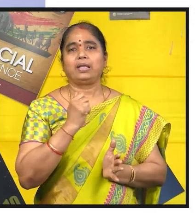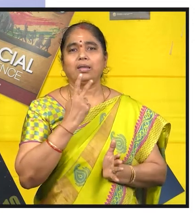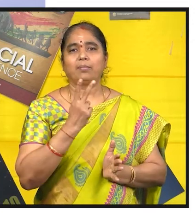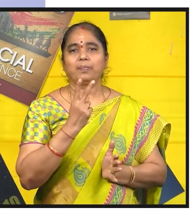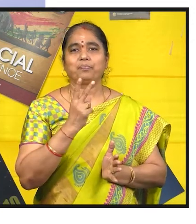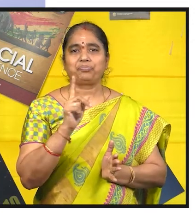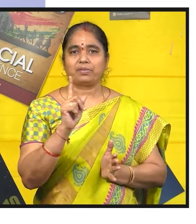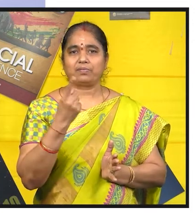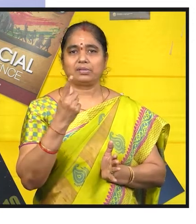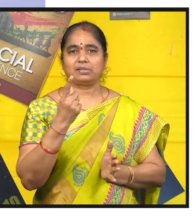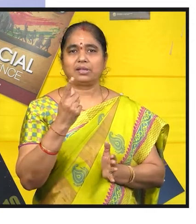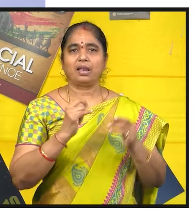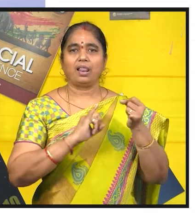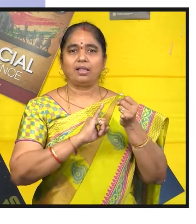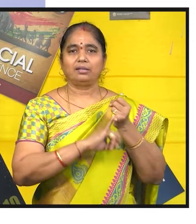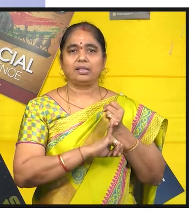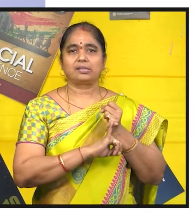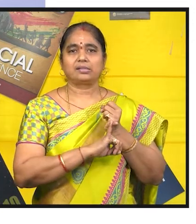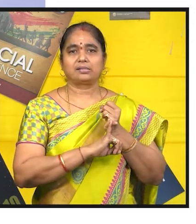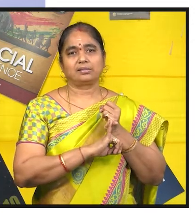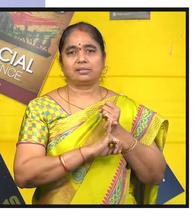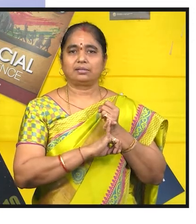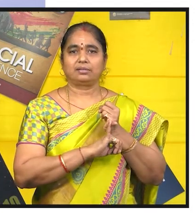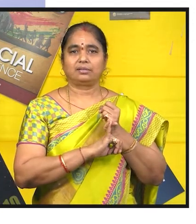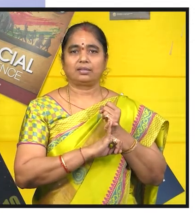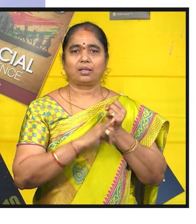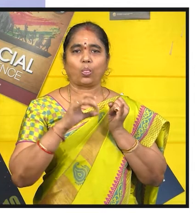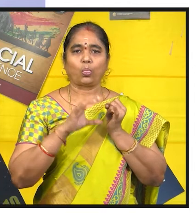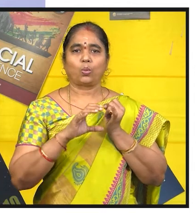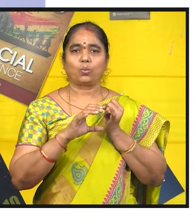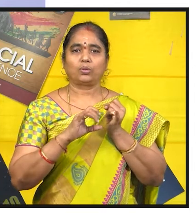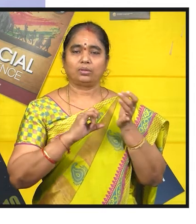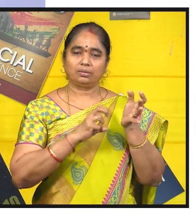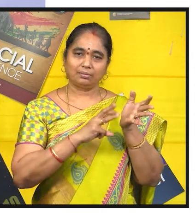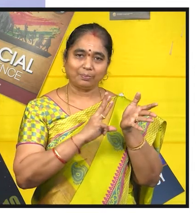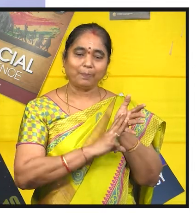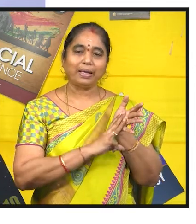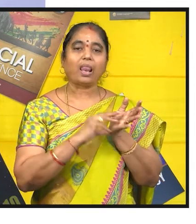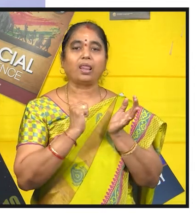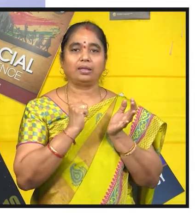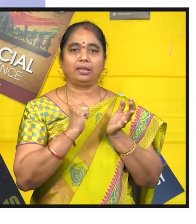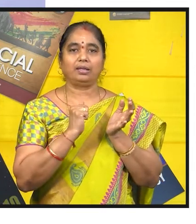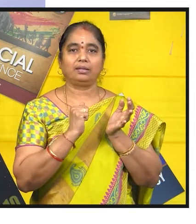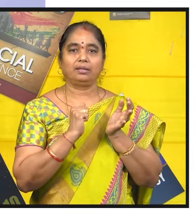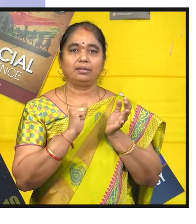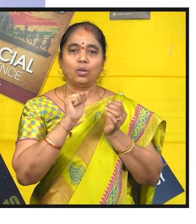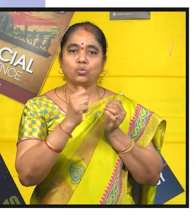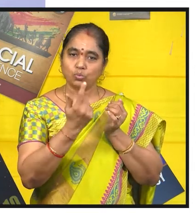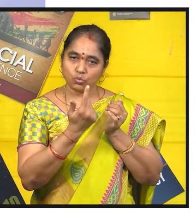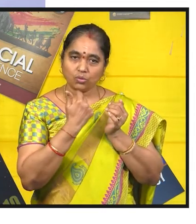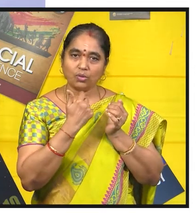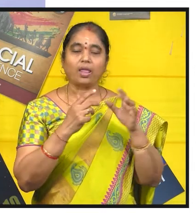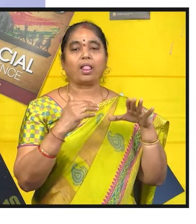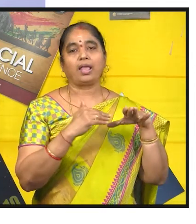சொல்லி பார்த்தீங்கன்னு சொன்னால் முதலாவது எஸ் தொகுதி தனிமம் அப்படின்னு நம்ம சொல்கிறோம். இப்போ எஸ் தொகுதி தனிமம் என்றால் என்ன, இப்போ நீங்களே